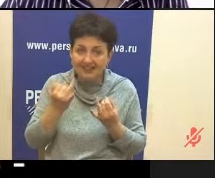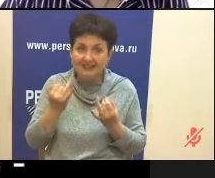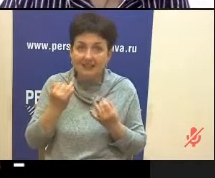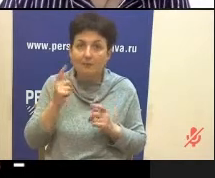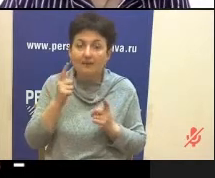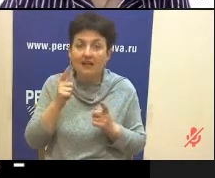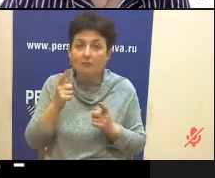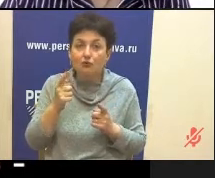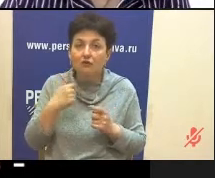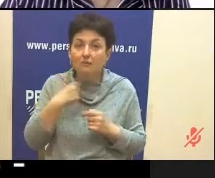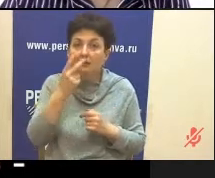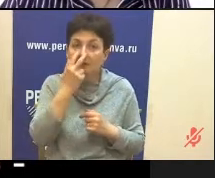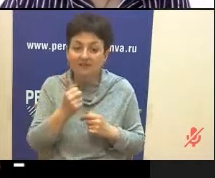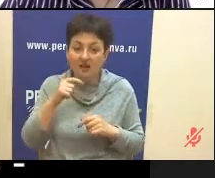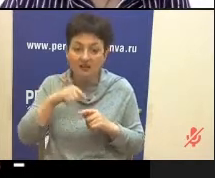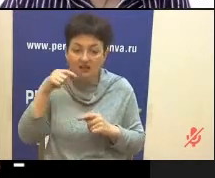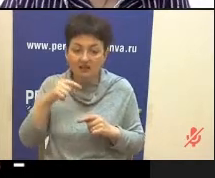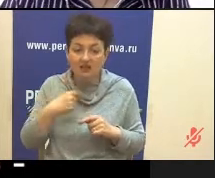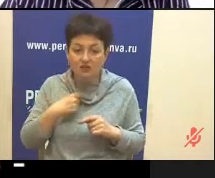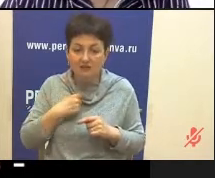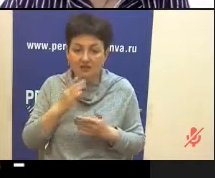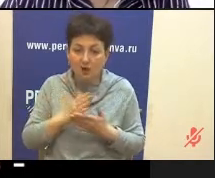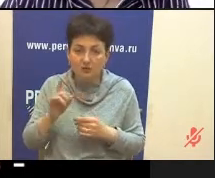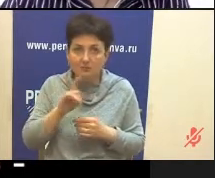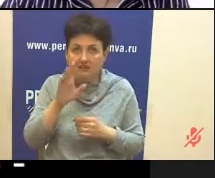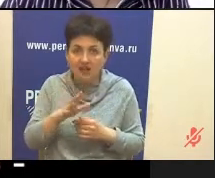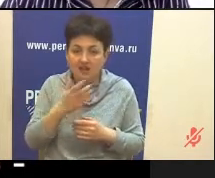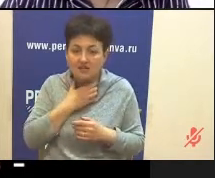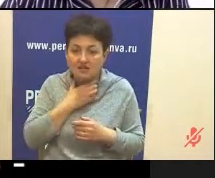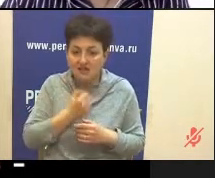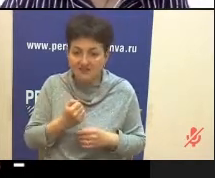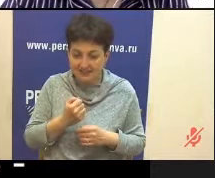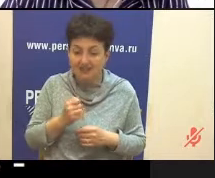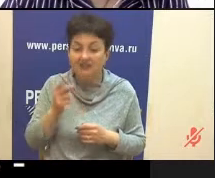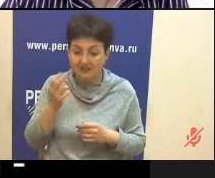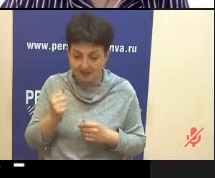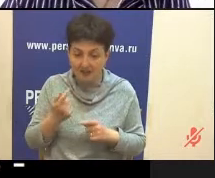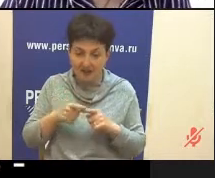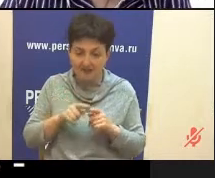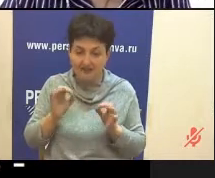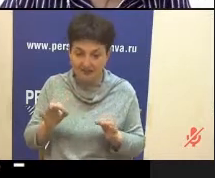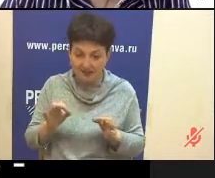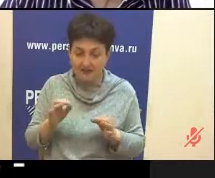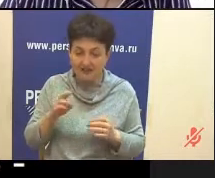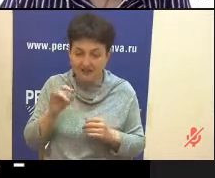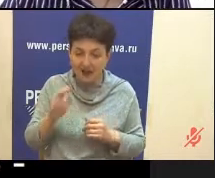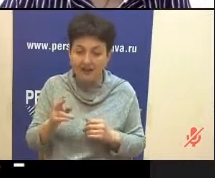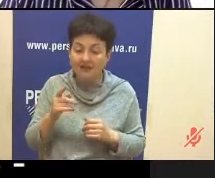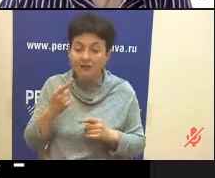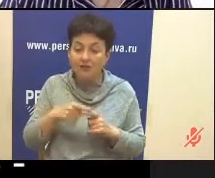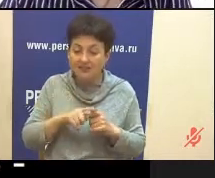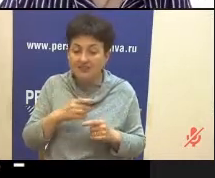интерес, потому что мы привыкли осознавать, что мы находимся в постоянном дефиците. Да, это так.